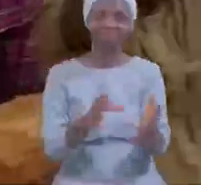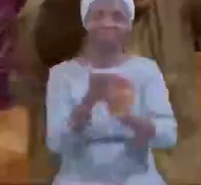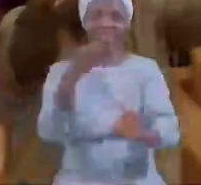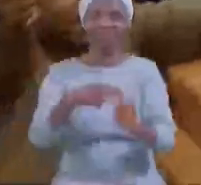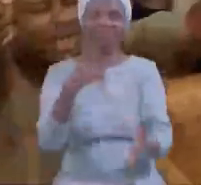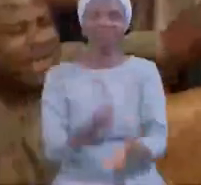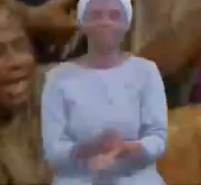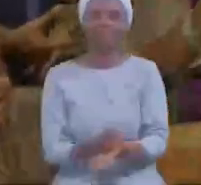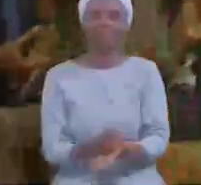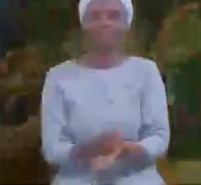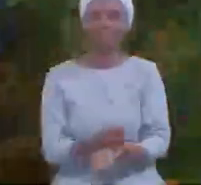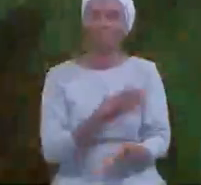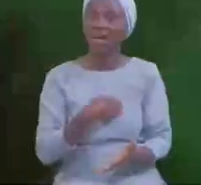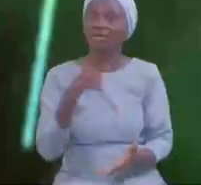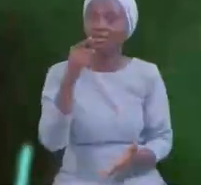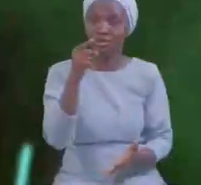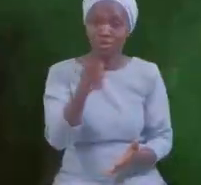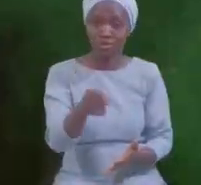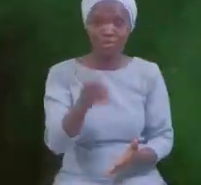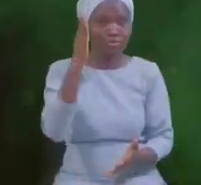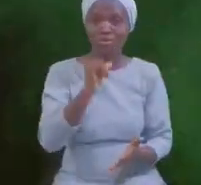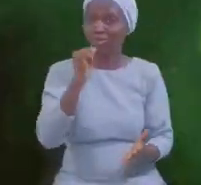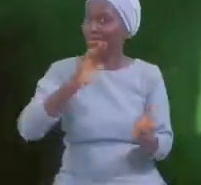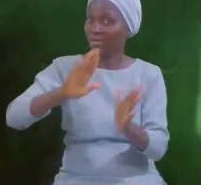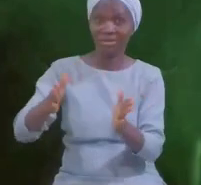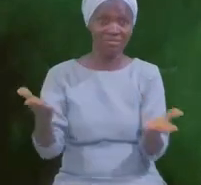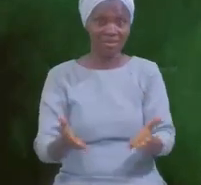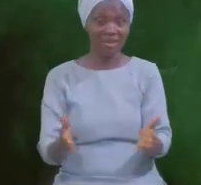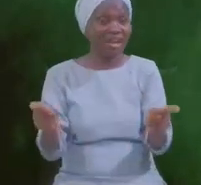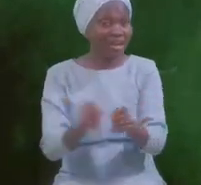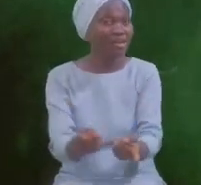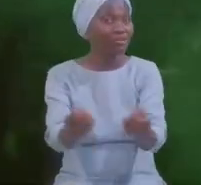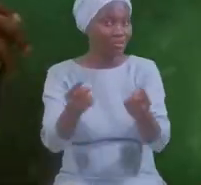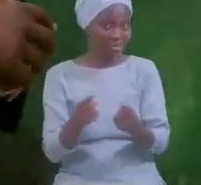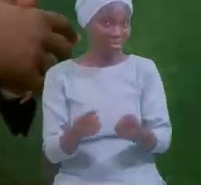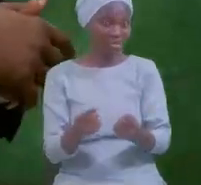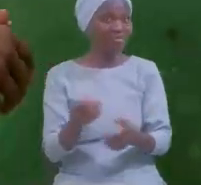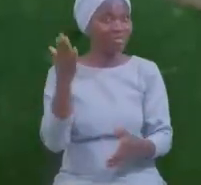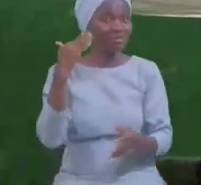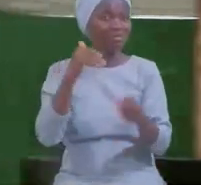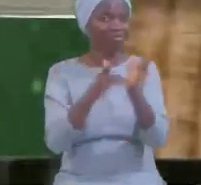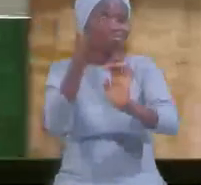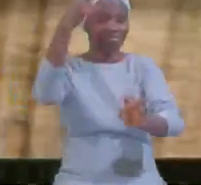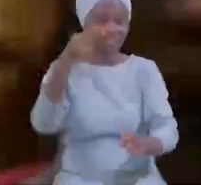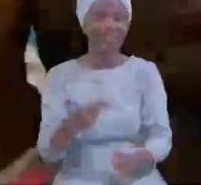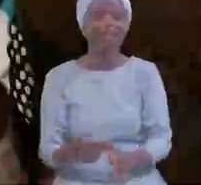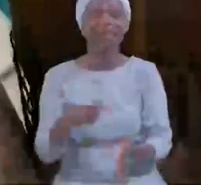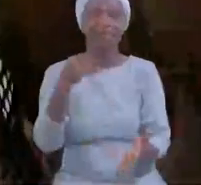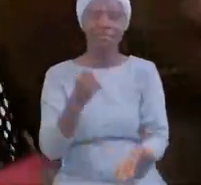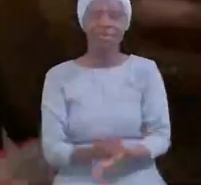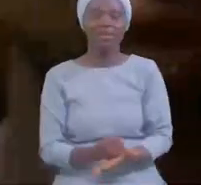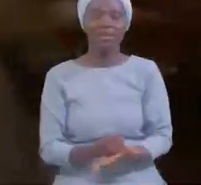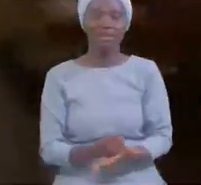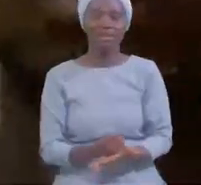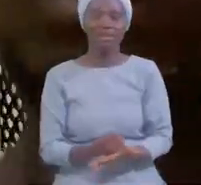Et vous n'allez pas quitter ici comme vous étiez arrivé au nom de Jésus-Christ.